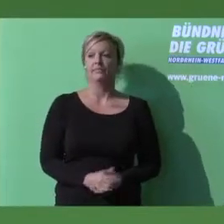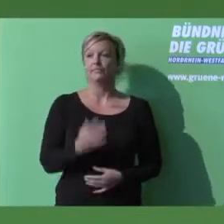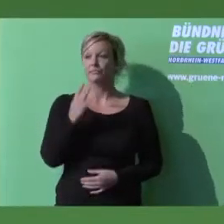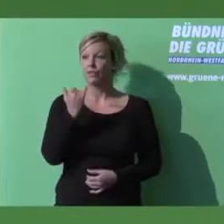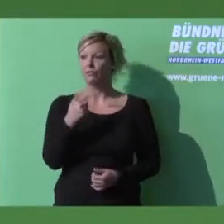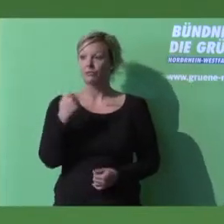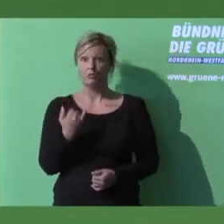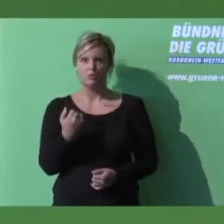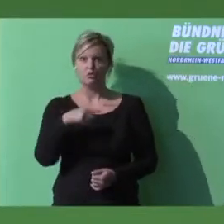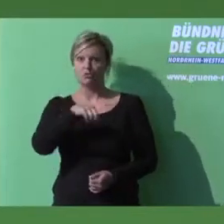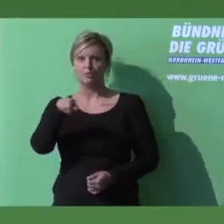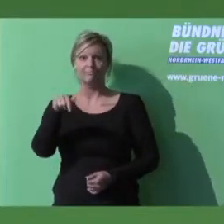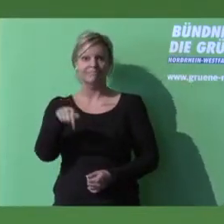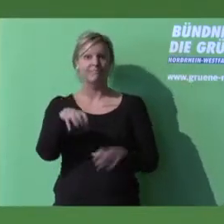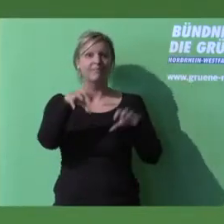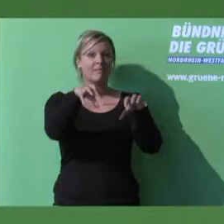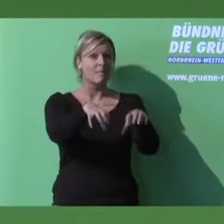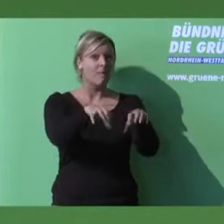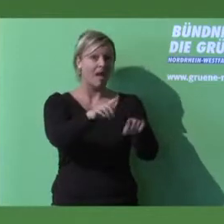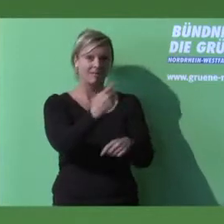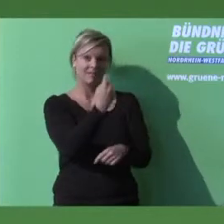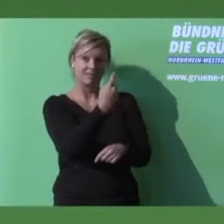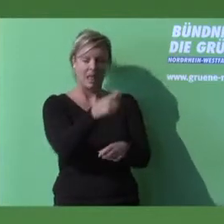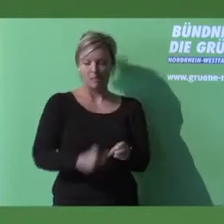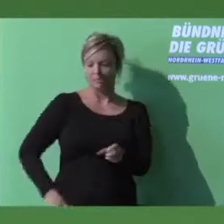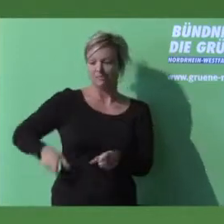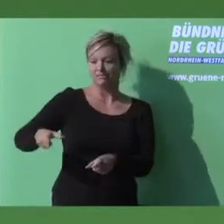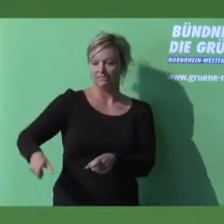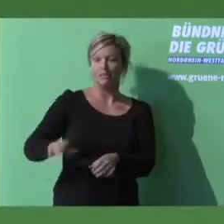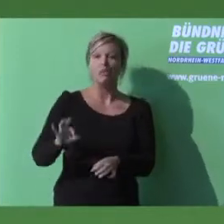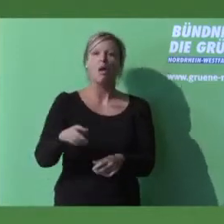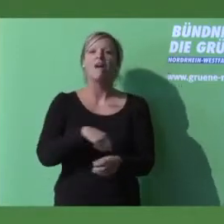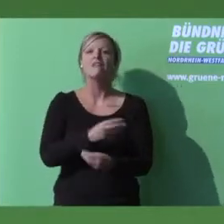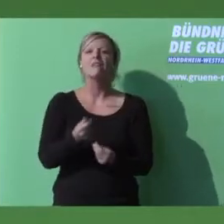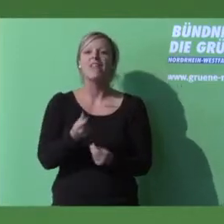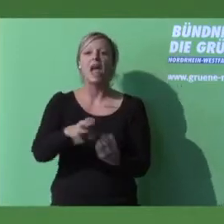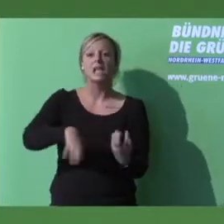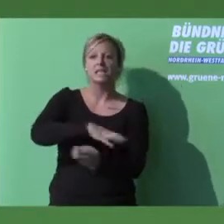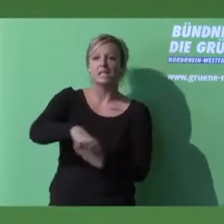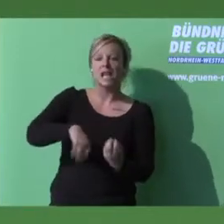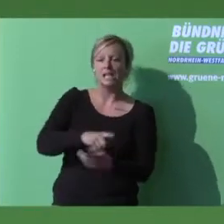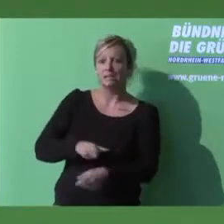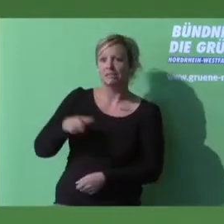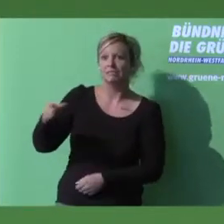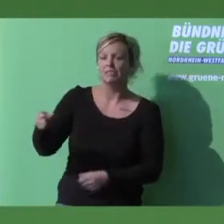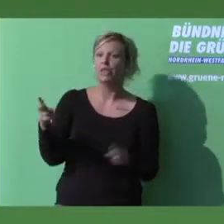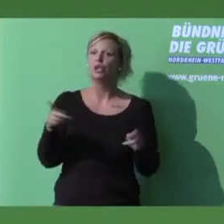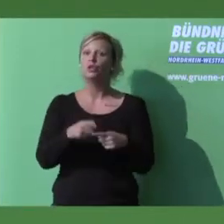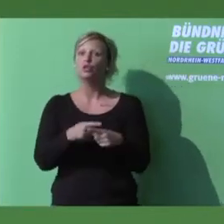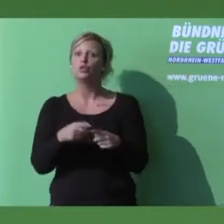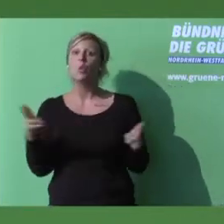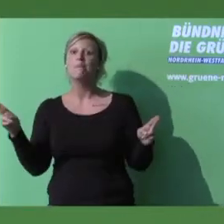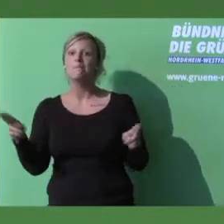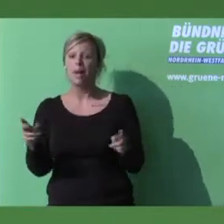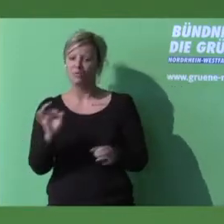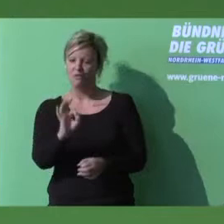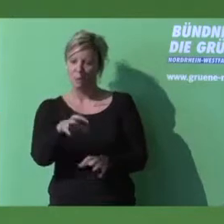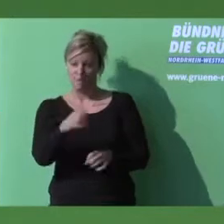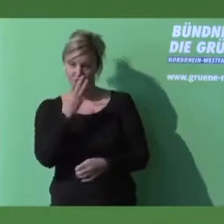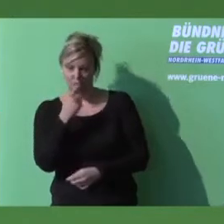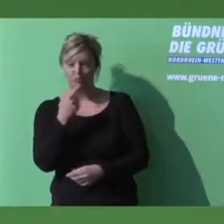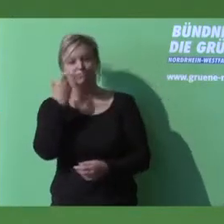Banken endlich ihren Beitrag zur Finanzkrise stellen. Wer eine Schuldenbremse für Banken will, der muss Grün wählen. Wer